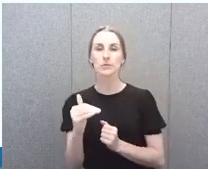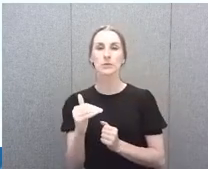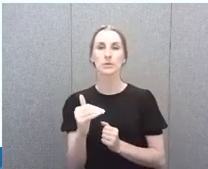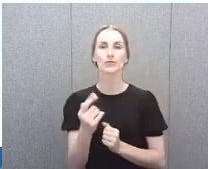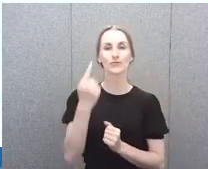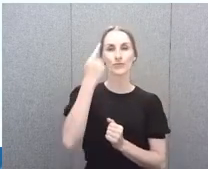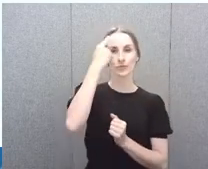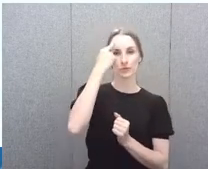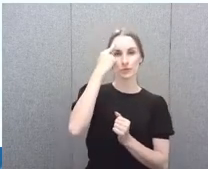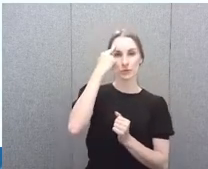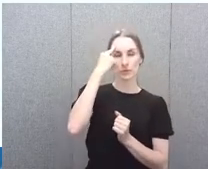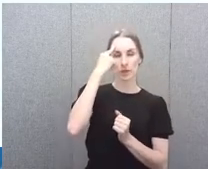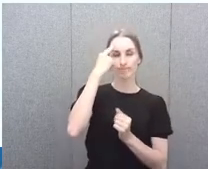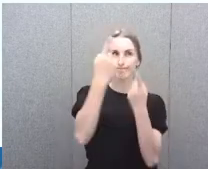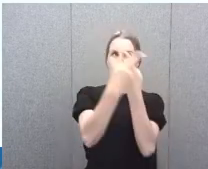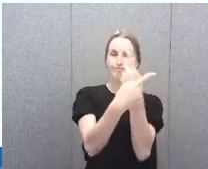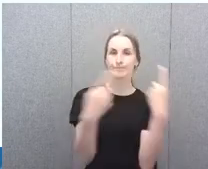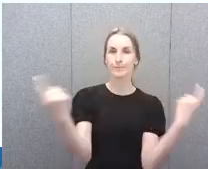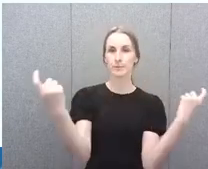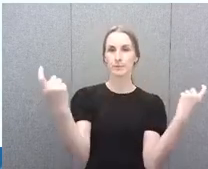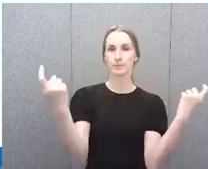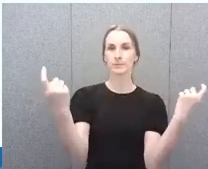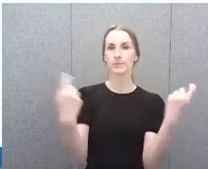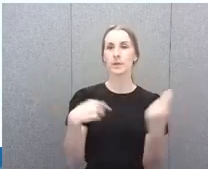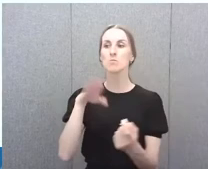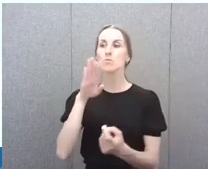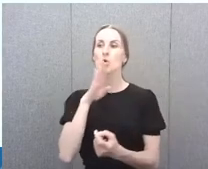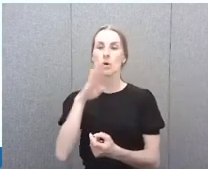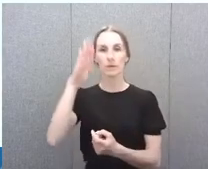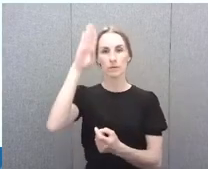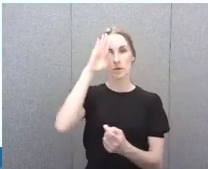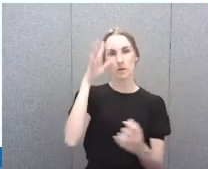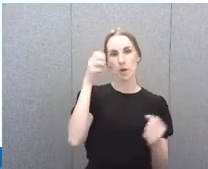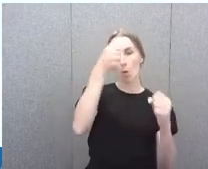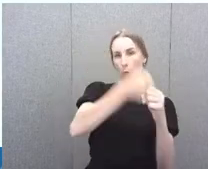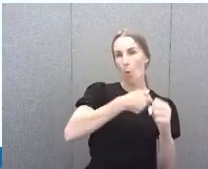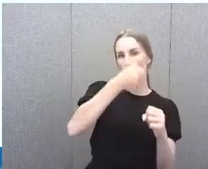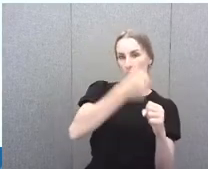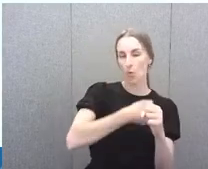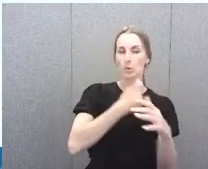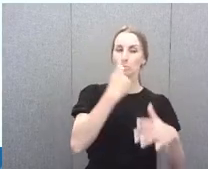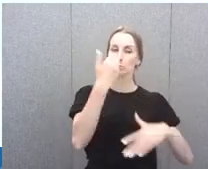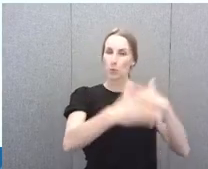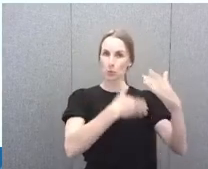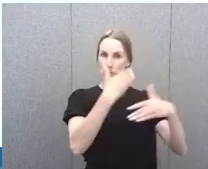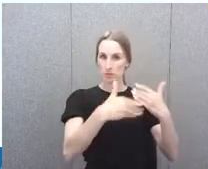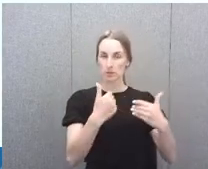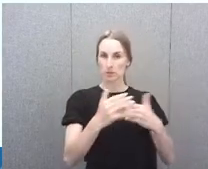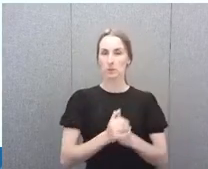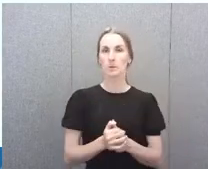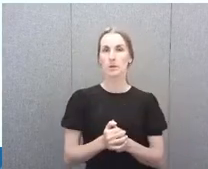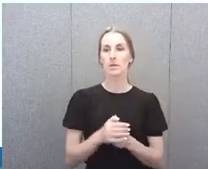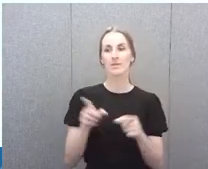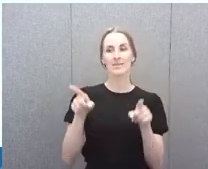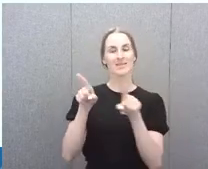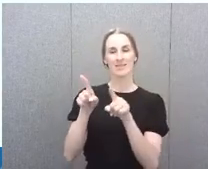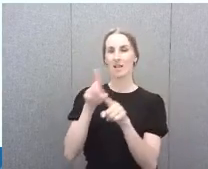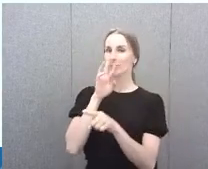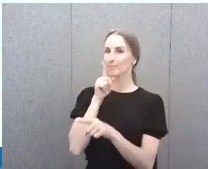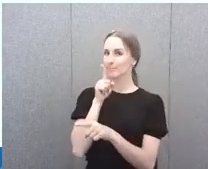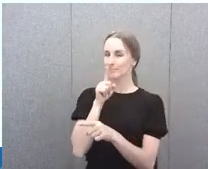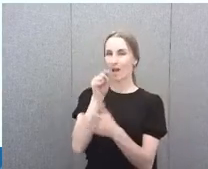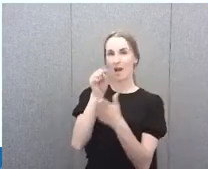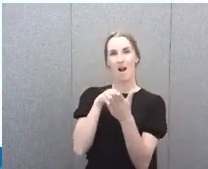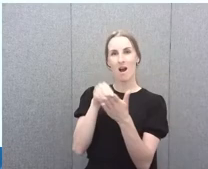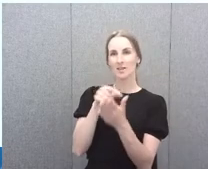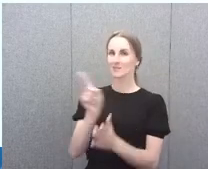борьбе этот посыл бы тоже очень четко транслировался, чтобы женщины женщины и мужчины делали изменения в